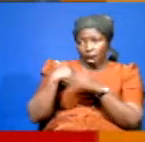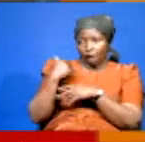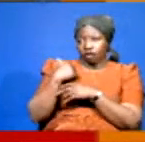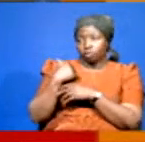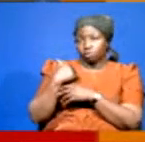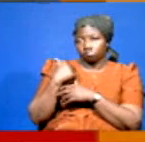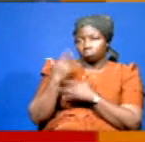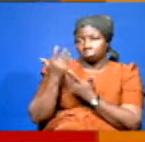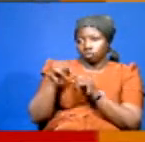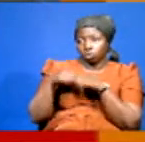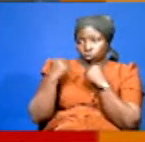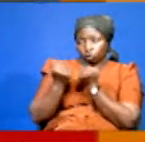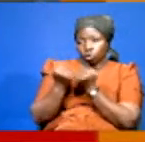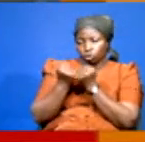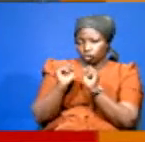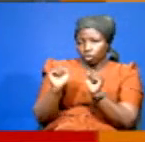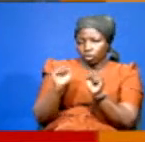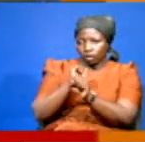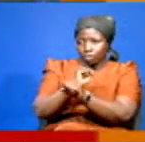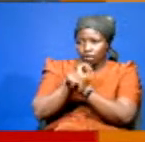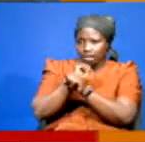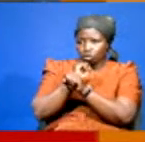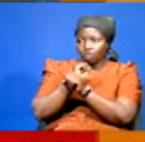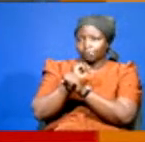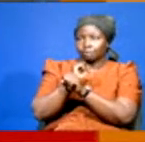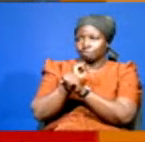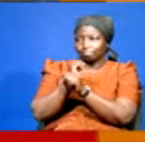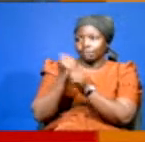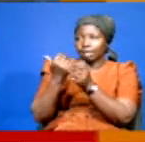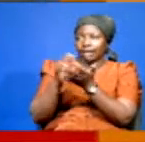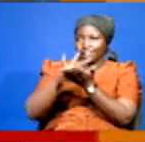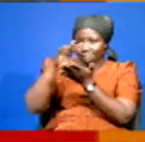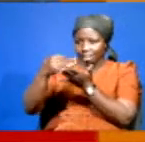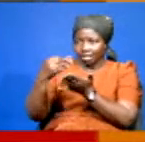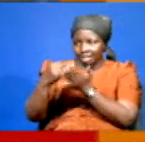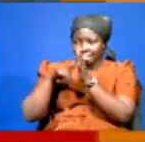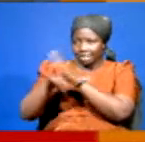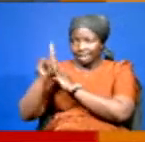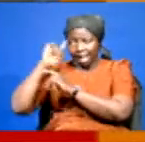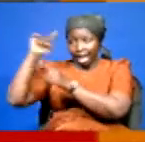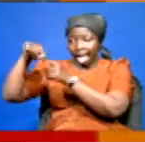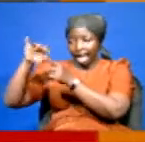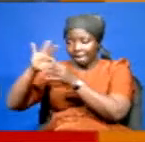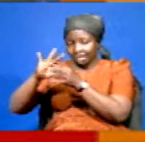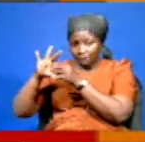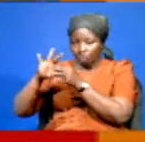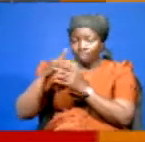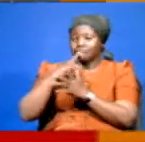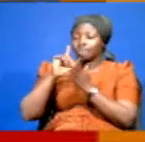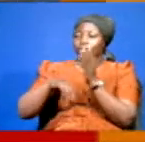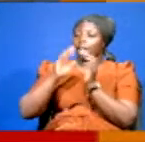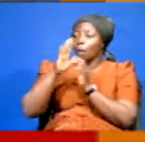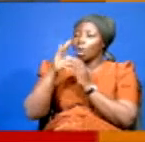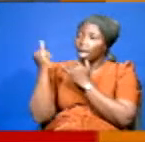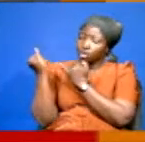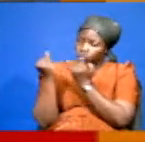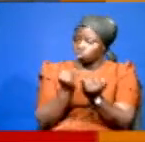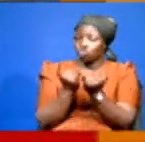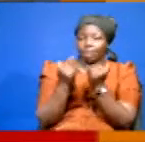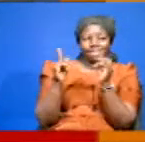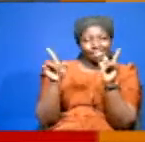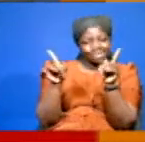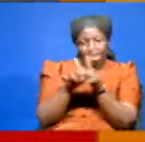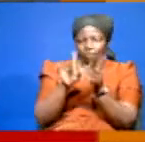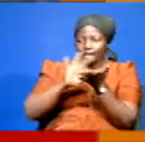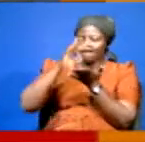sasa tulikuwa na social safety nets, na katika serikali ya Azimio One Kenya Alliance tulisema ya kwamba we again introduce social safety net na tuiongeze, kwa sababu